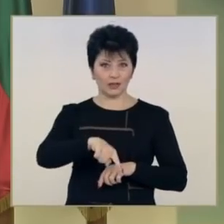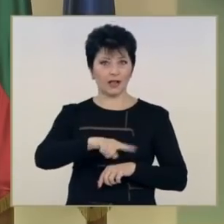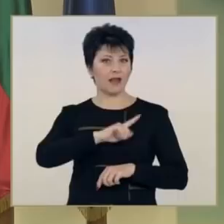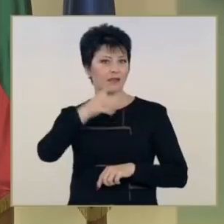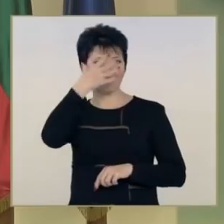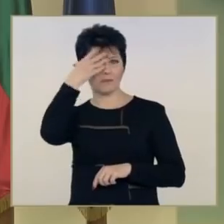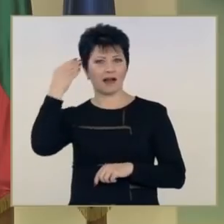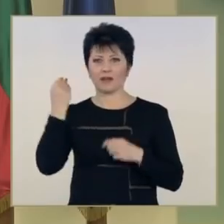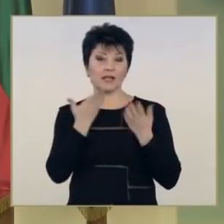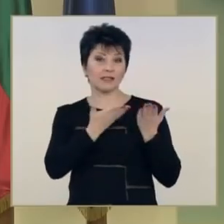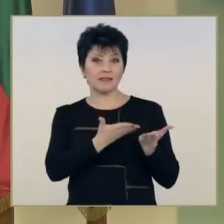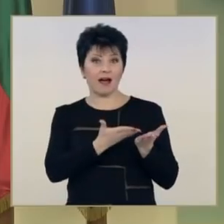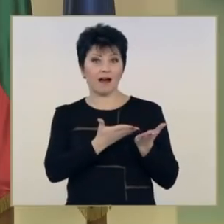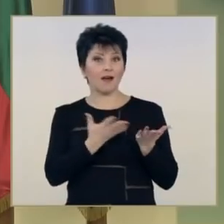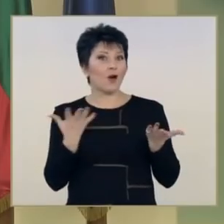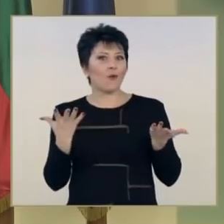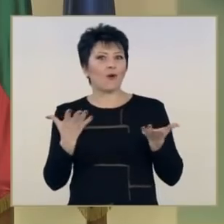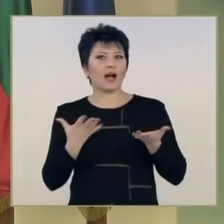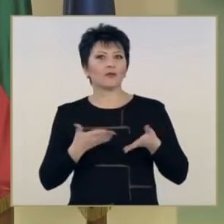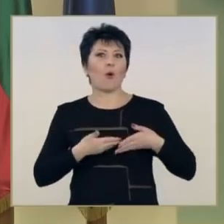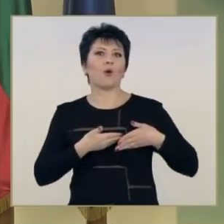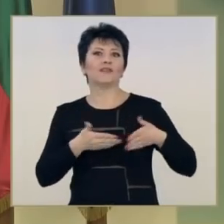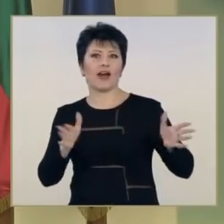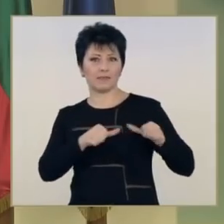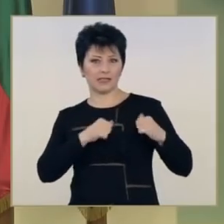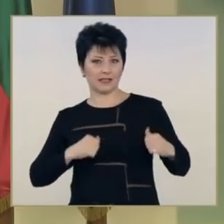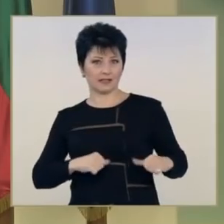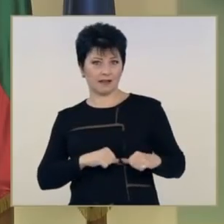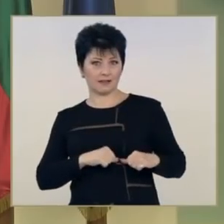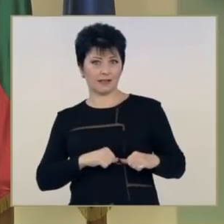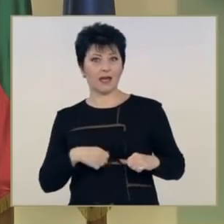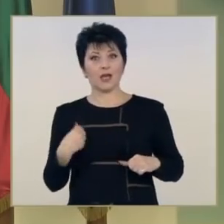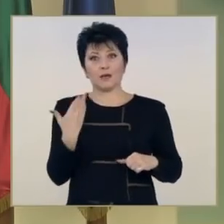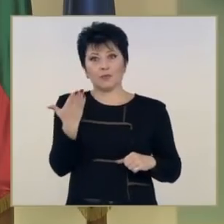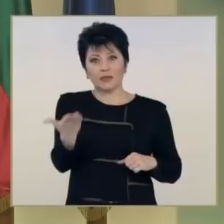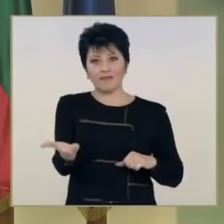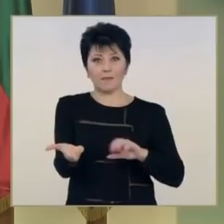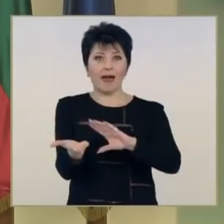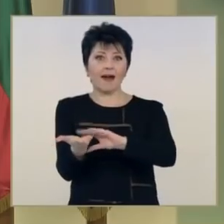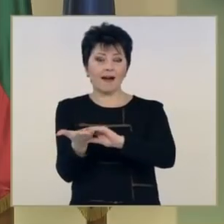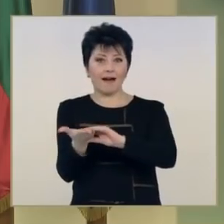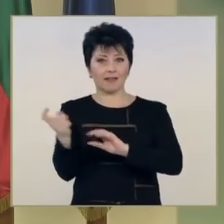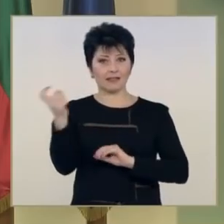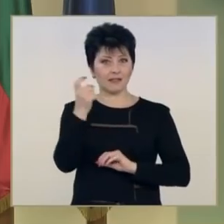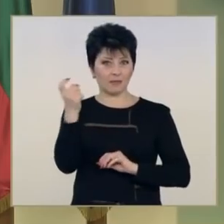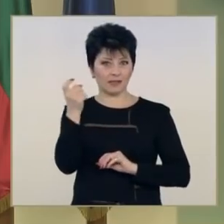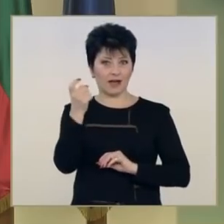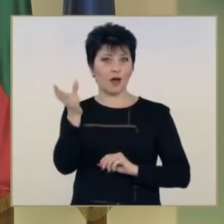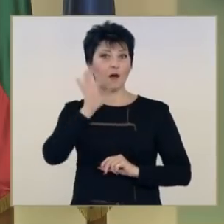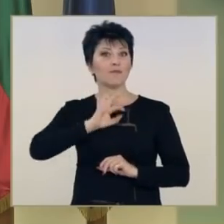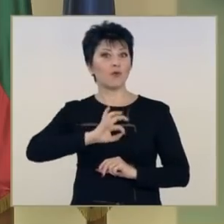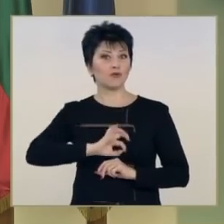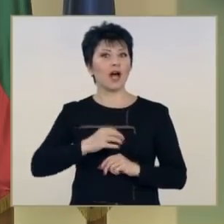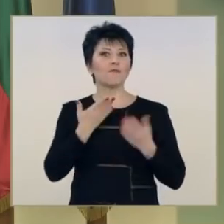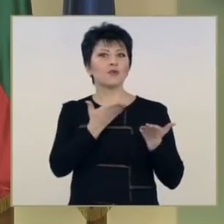за тях. Когато отваряме сърцата си и подаваме ръка на слабите, получаваме от тях повече сила и